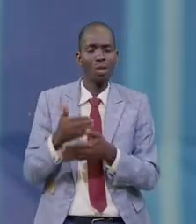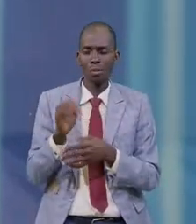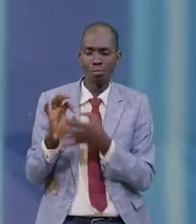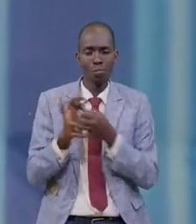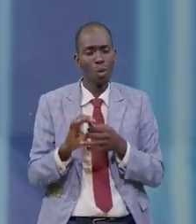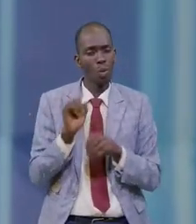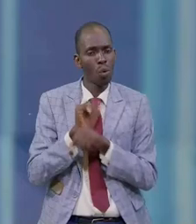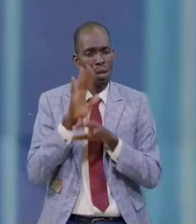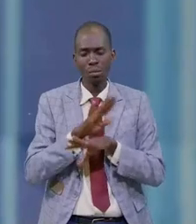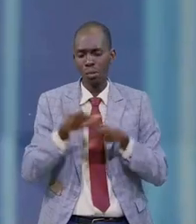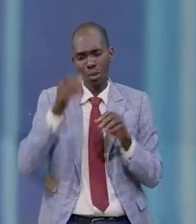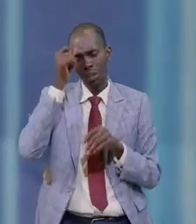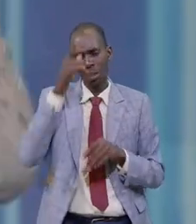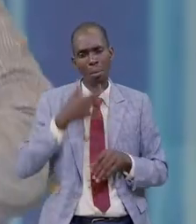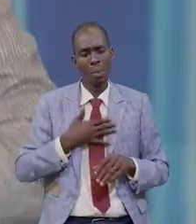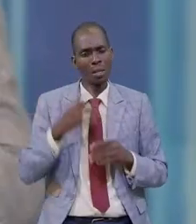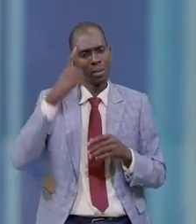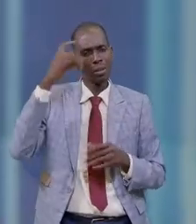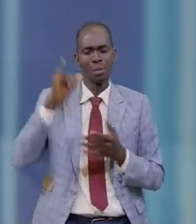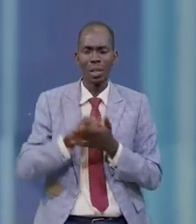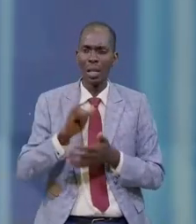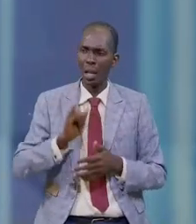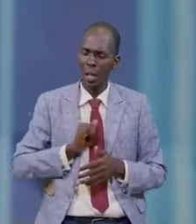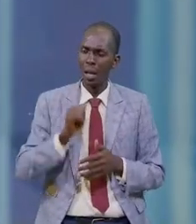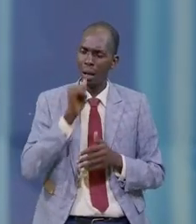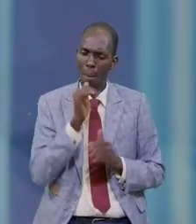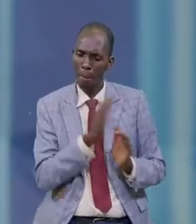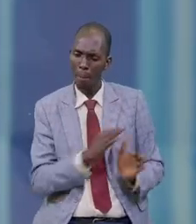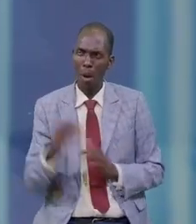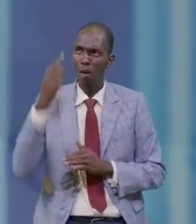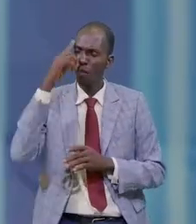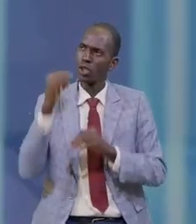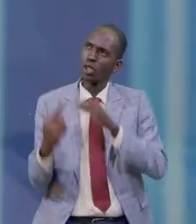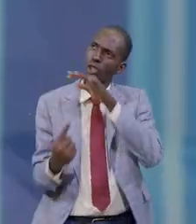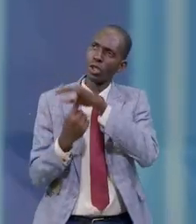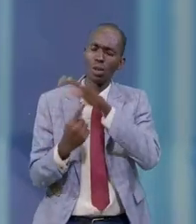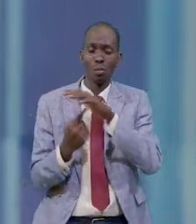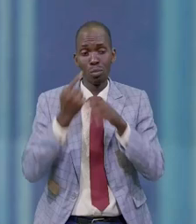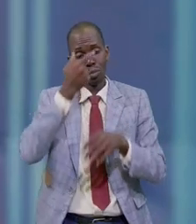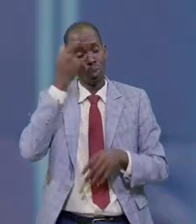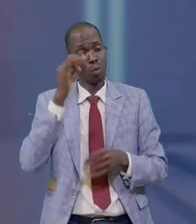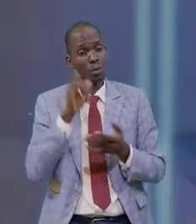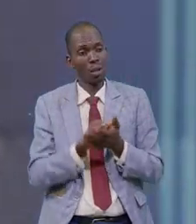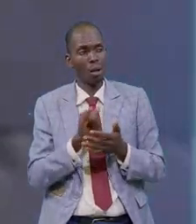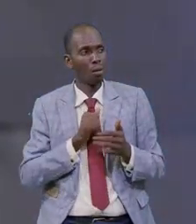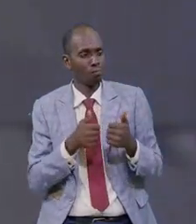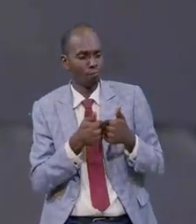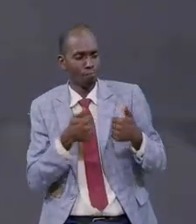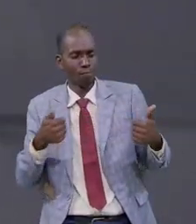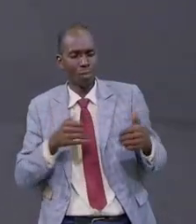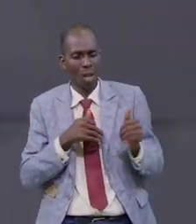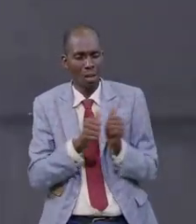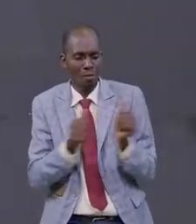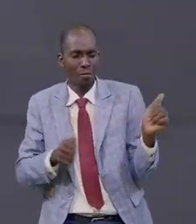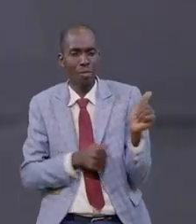le rêve ce rêve pour que j'arriverai là-bas et je ne je ne m'éloigne pas d'eux le rêve dit tu vas